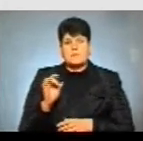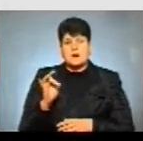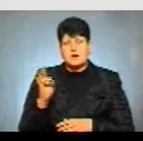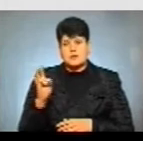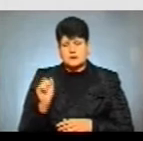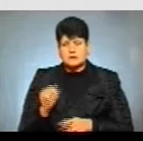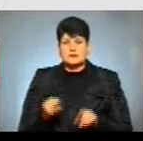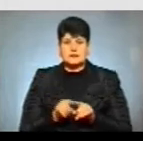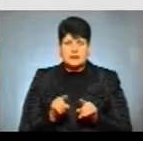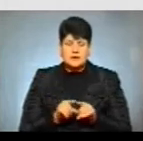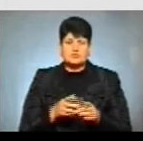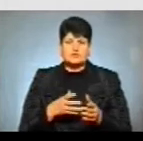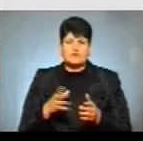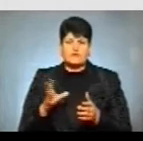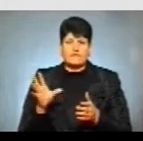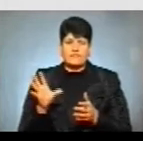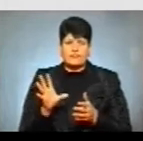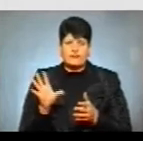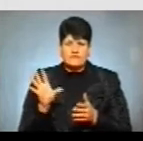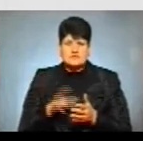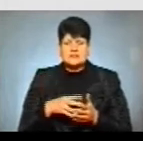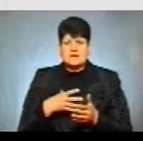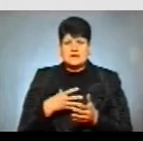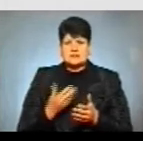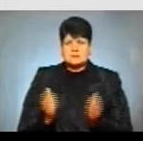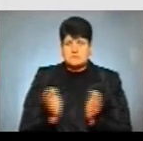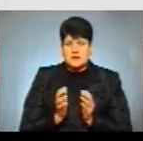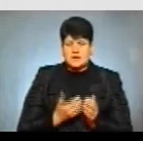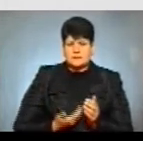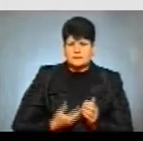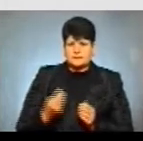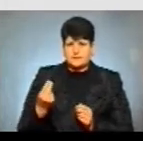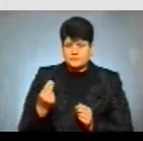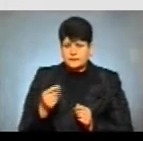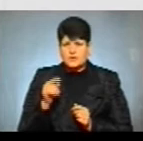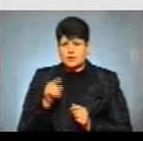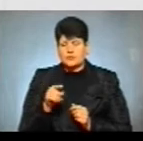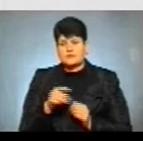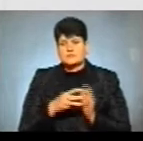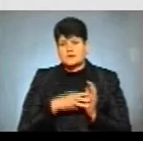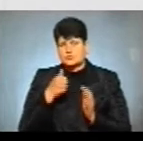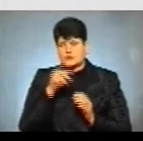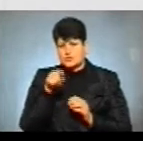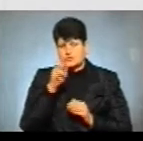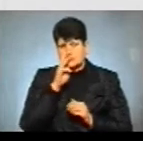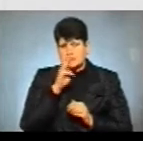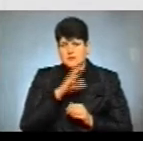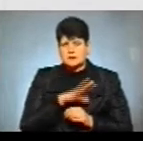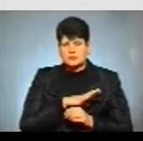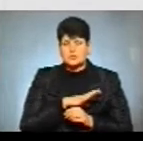теж статки свої зберігає в готівці. В 18-му році його річна зарплата